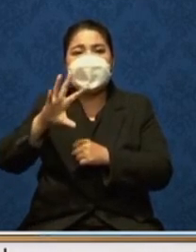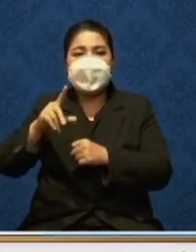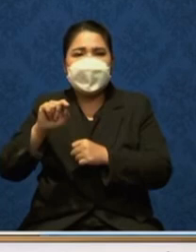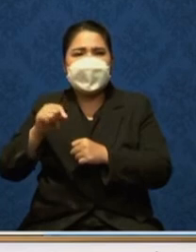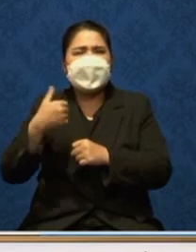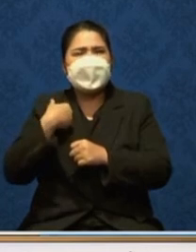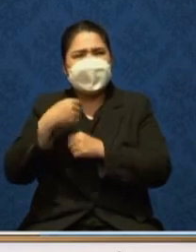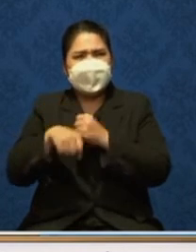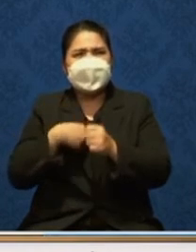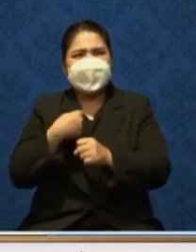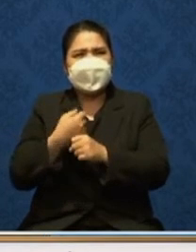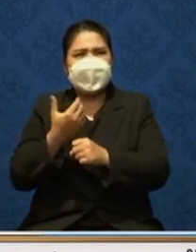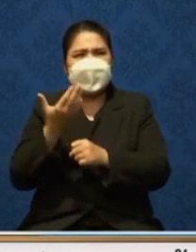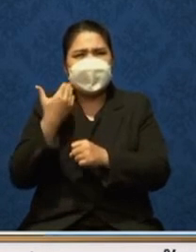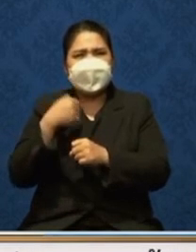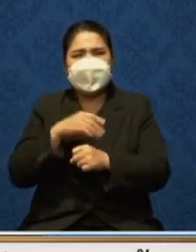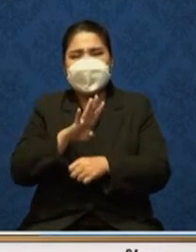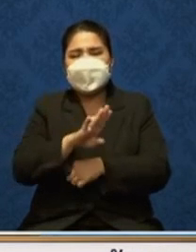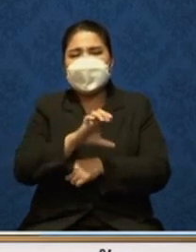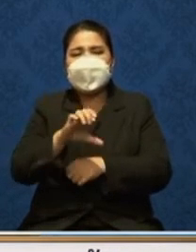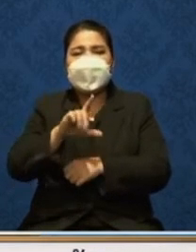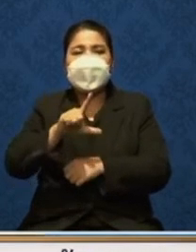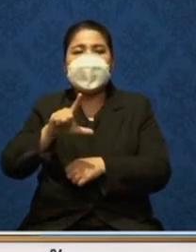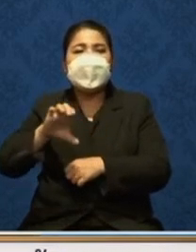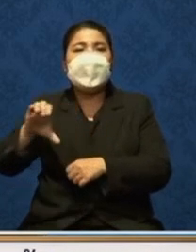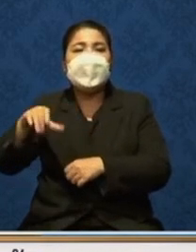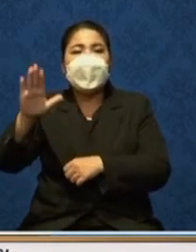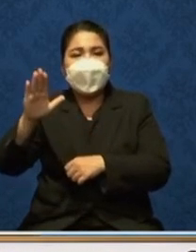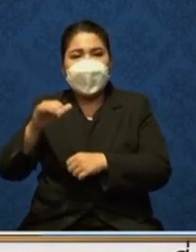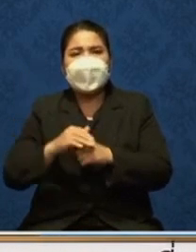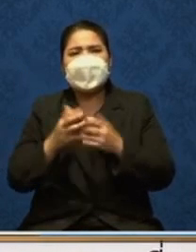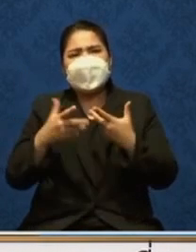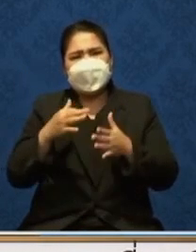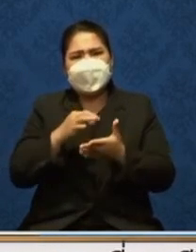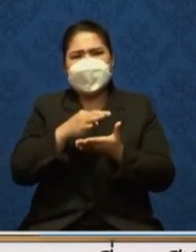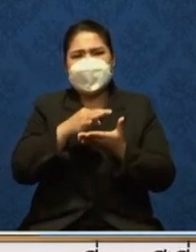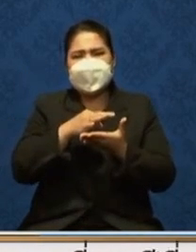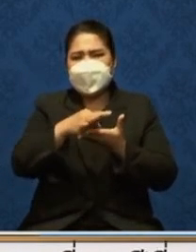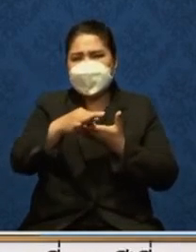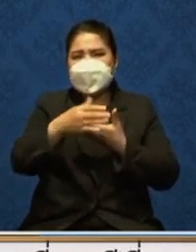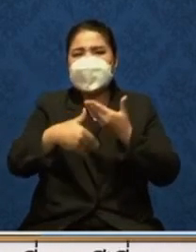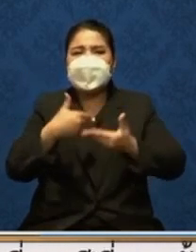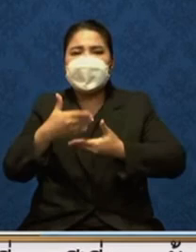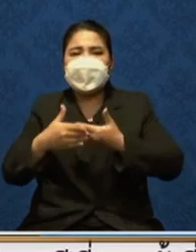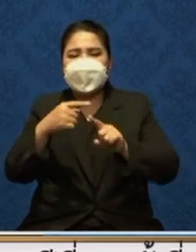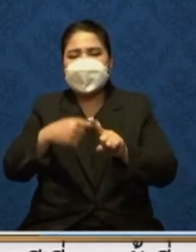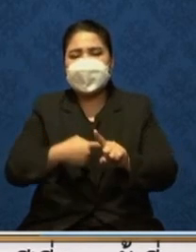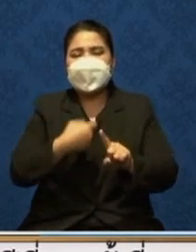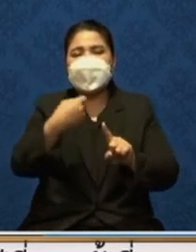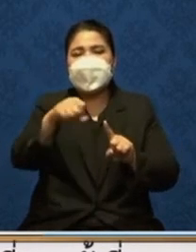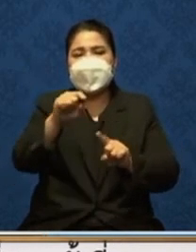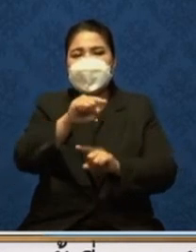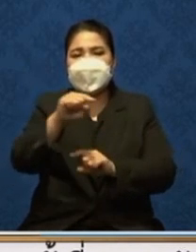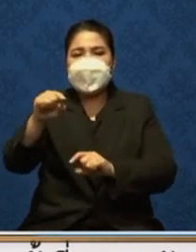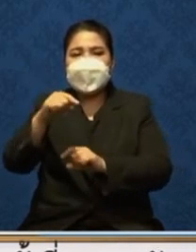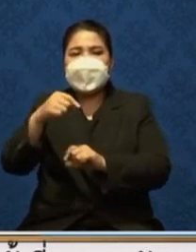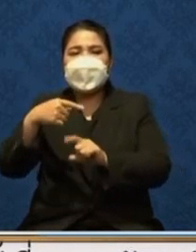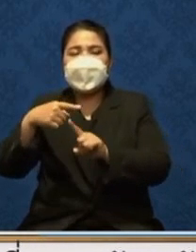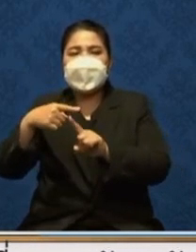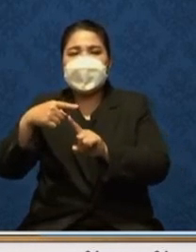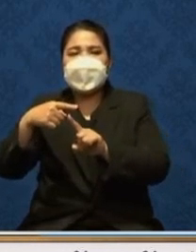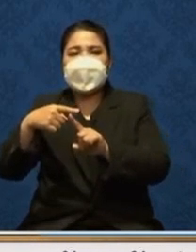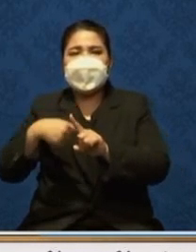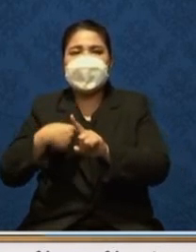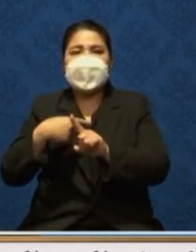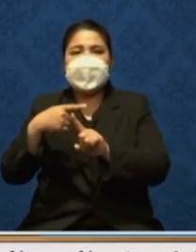ก็ 400 วัล่ะครับแล้วก่อนการซอขายครั้งนี้แ่ไมกี่เดือนครับ ตูลาคมถึทันวาคม 60 ครัสาม